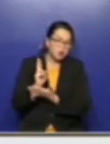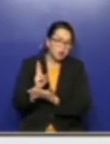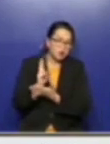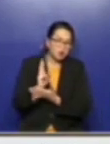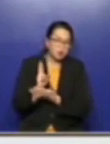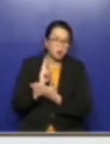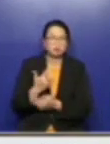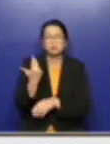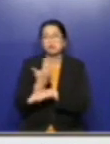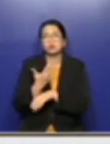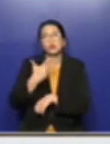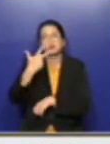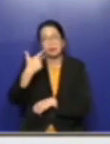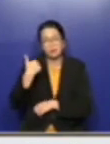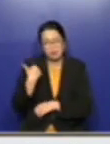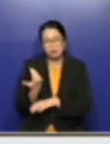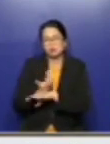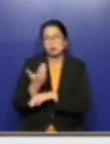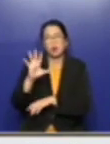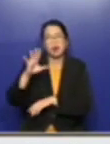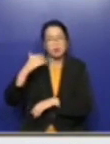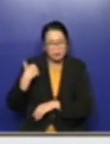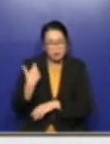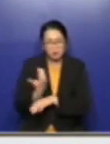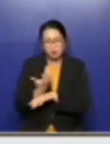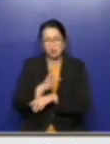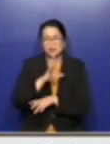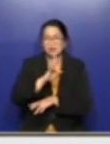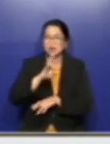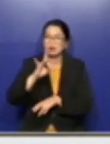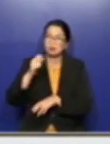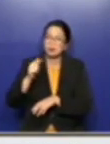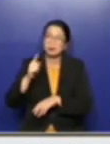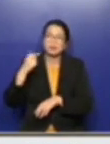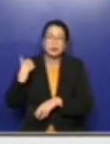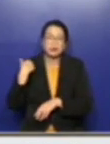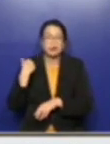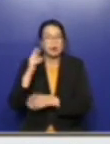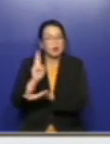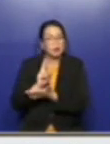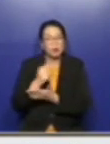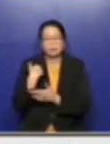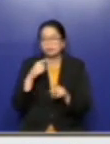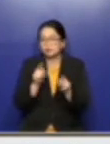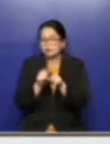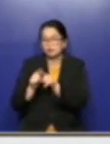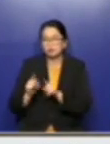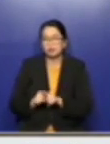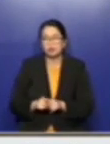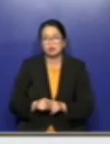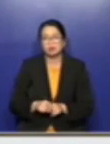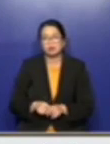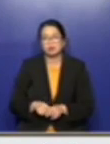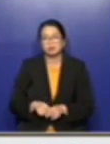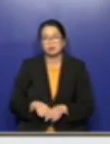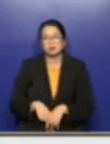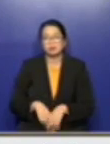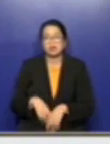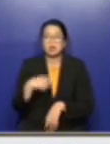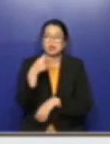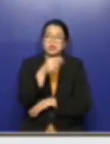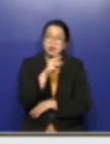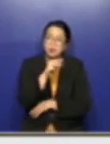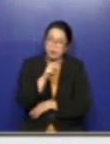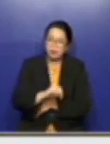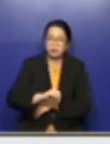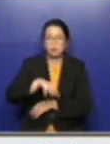ช่อง3เขาก็มีครับช่อง5ก็มีช่อง7ช่อง9ช่อง11หลายช่องที่เป็นดิจิตอลแกรมมี่เวิร์กพอยต์เน